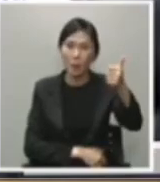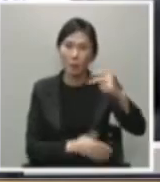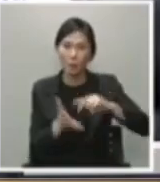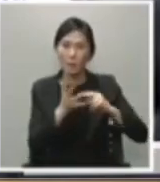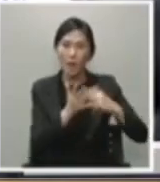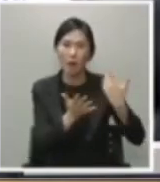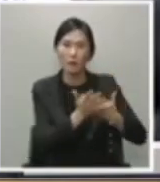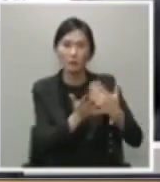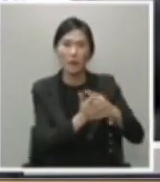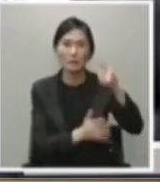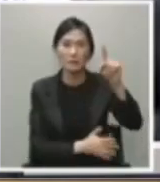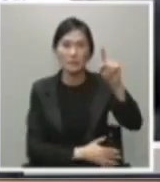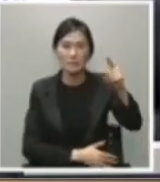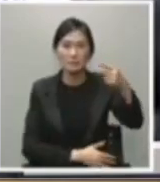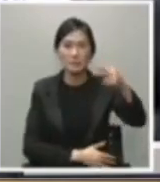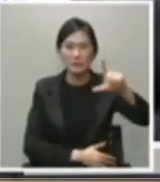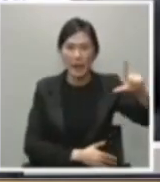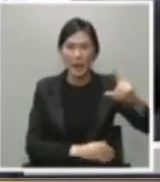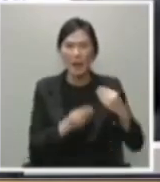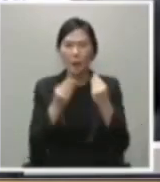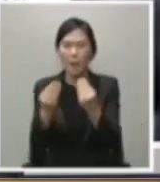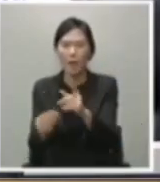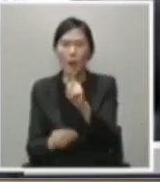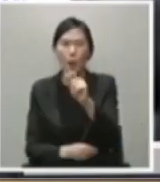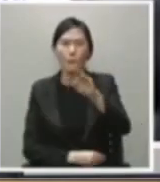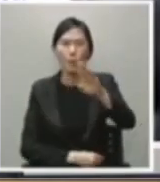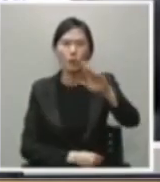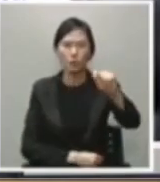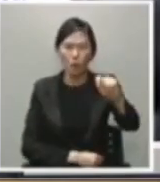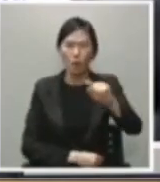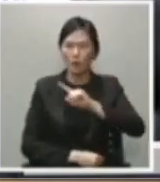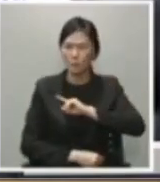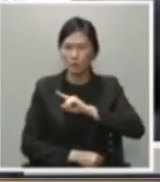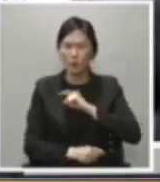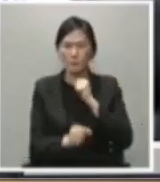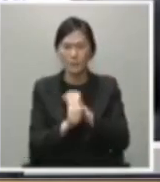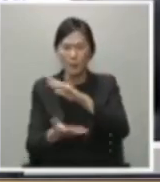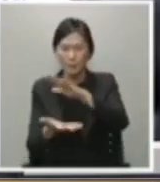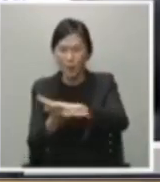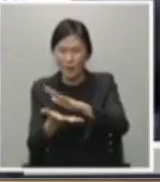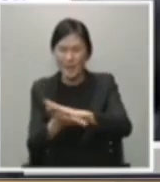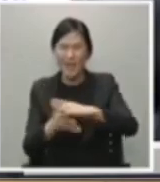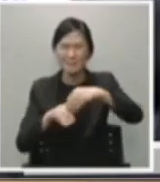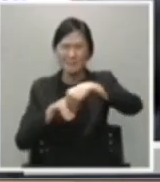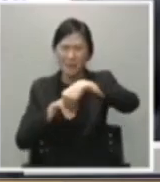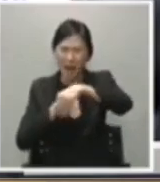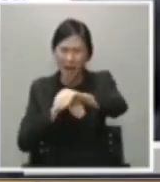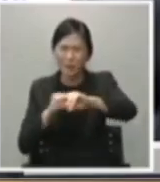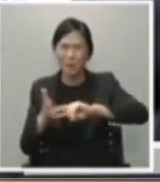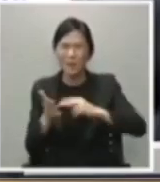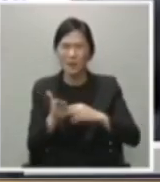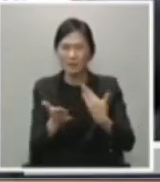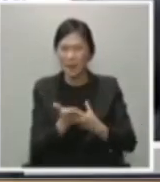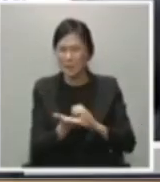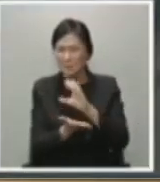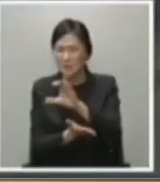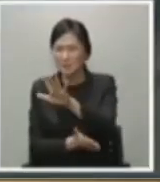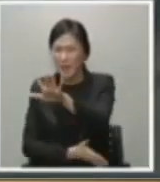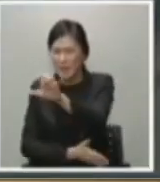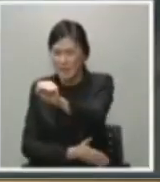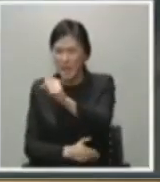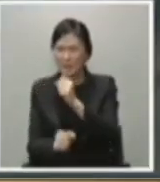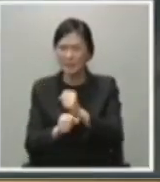น 10,000 ล้านเนี่ยให้น้องๆครับอบต.โรงเรียนเล็กๆที่อยู่ห่างไกลครับ 500,000 บาททำระบบกระจ